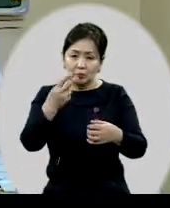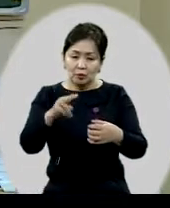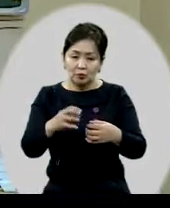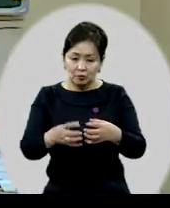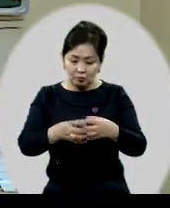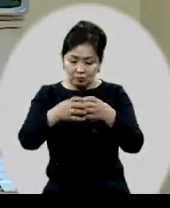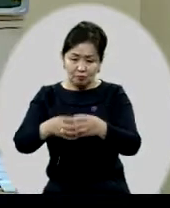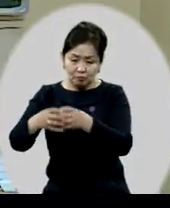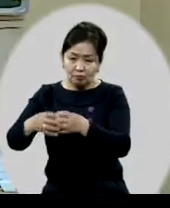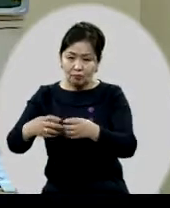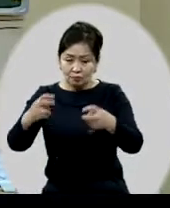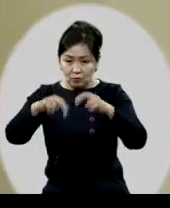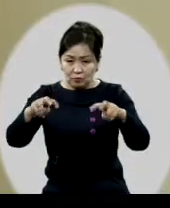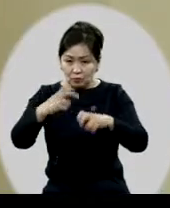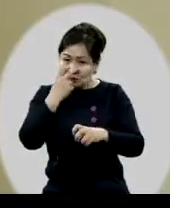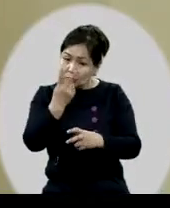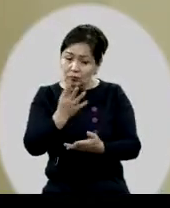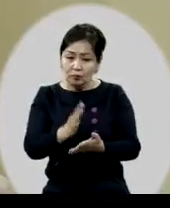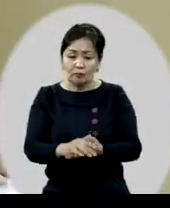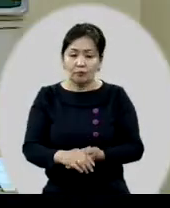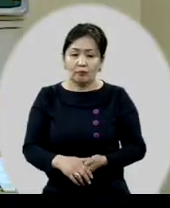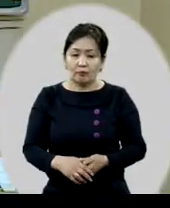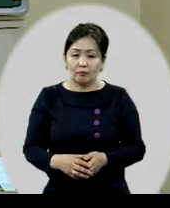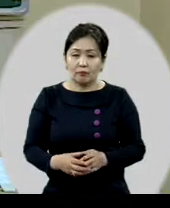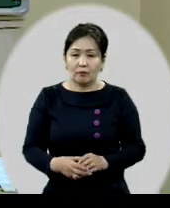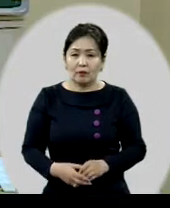хийлээ. Одоо үүнийг зурглая.